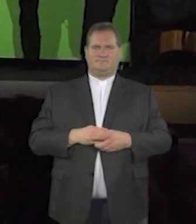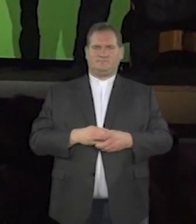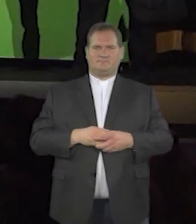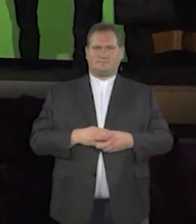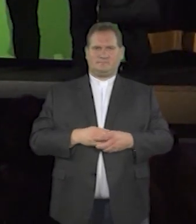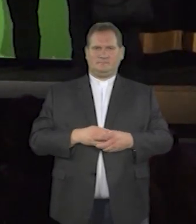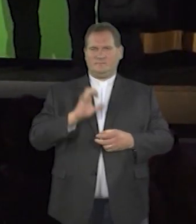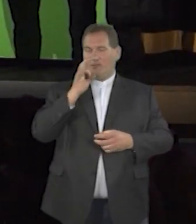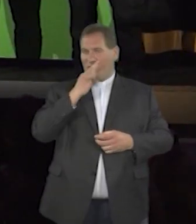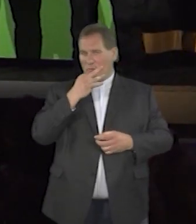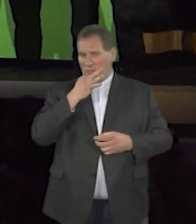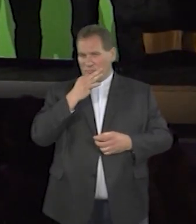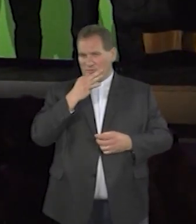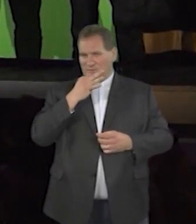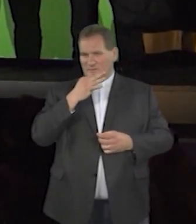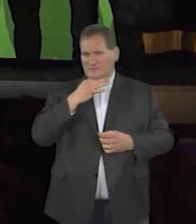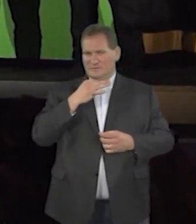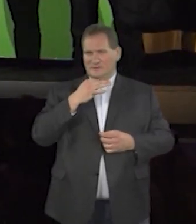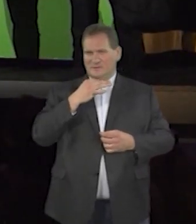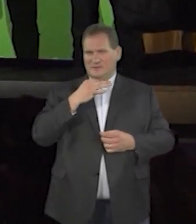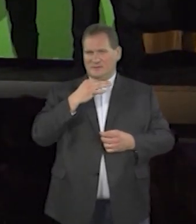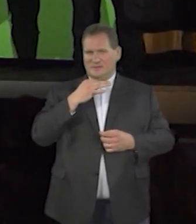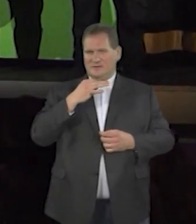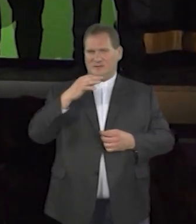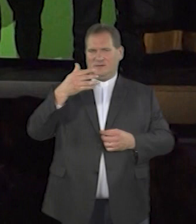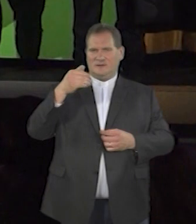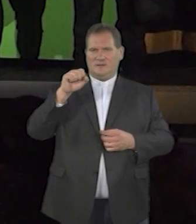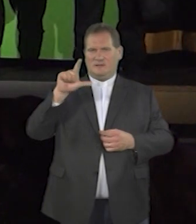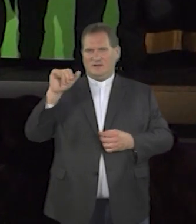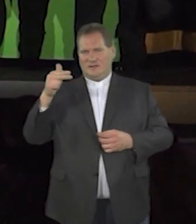I najmłodszy taki narytek nasz. Malinka Stępień.